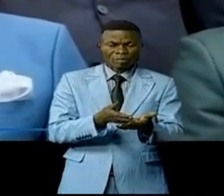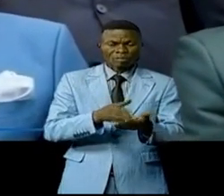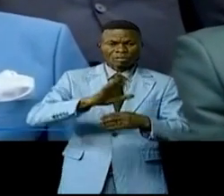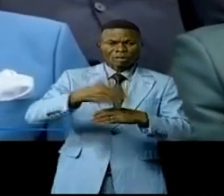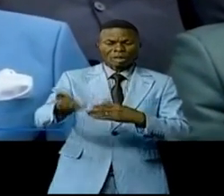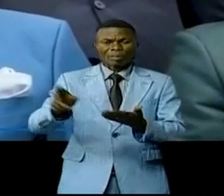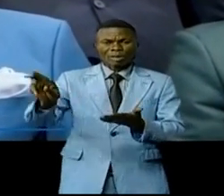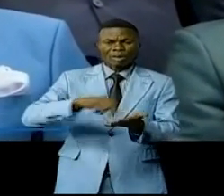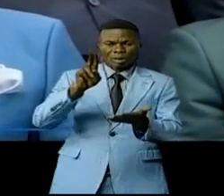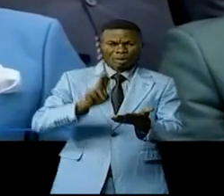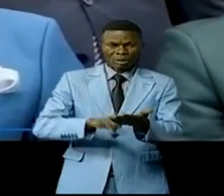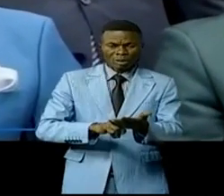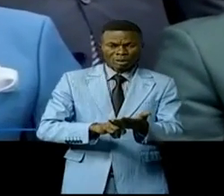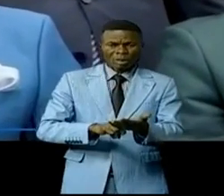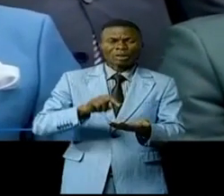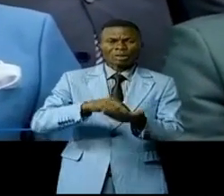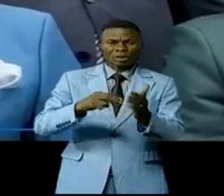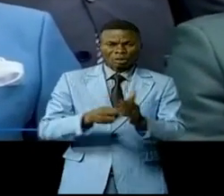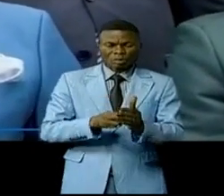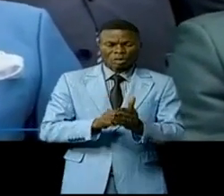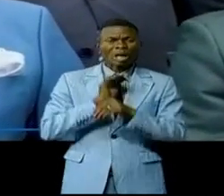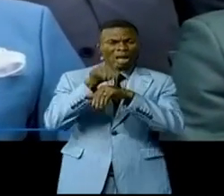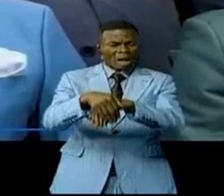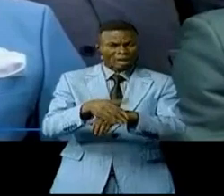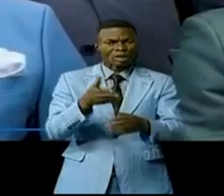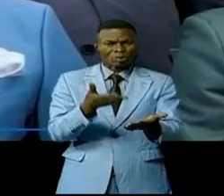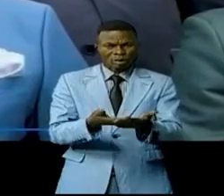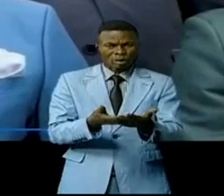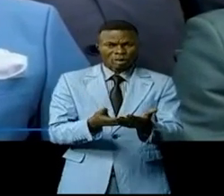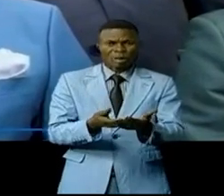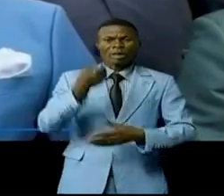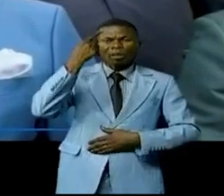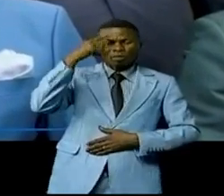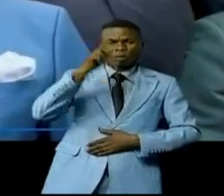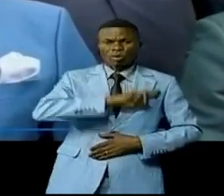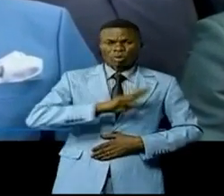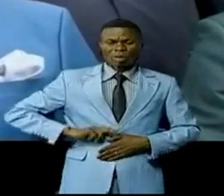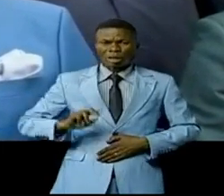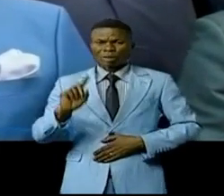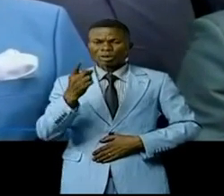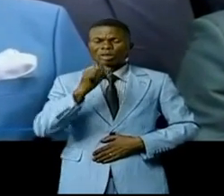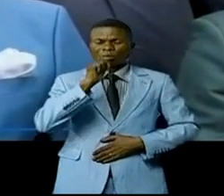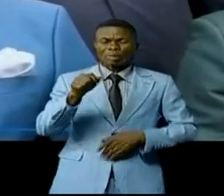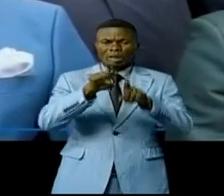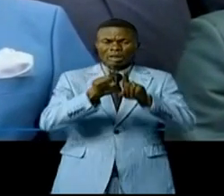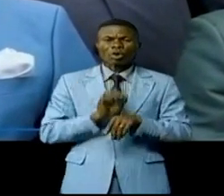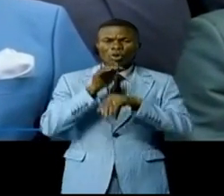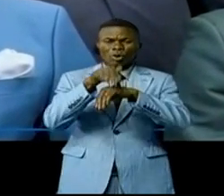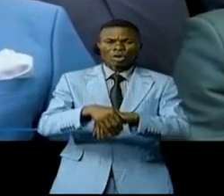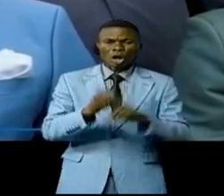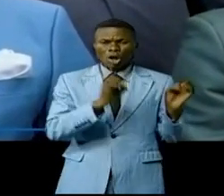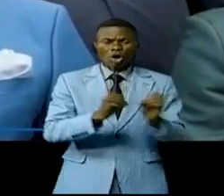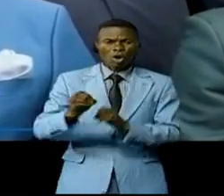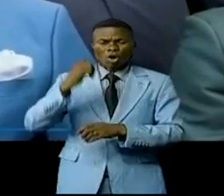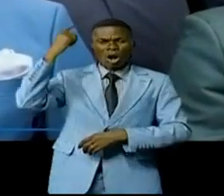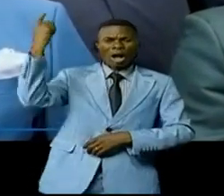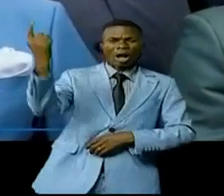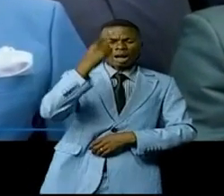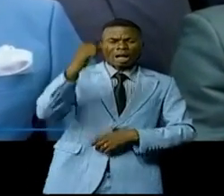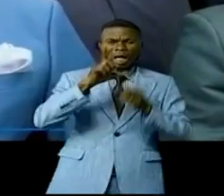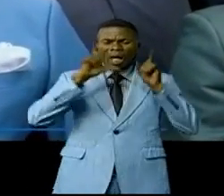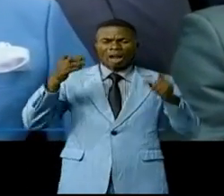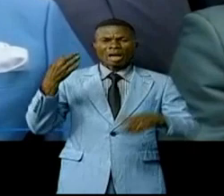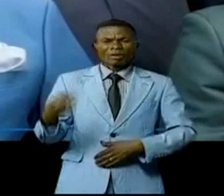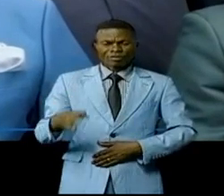signature de l'avenant, ça signifie que c'est l'engagement, non seulement de la RDC, c'est l'engagement aussi de l'Organisation internationale de la